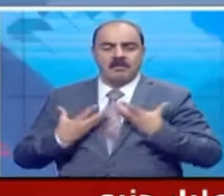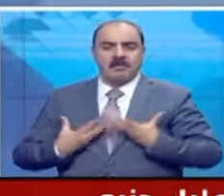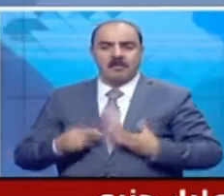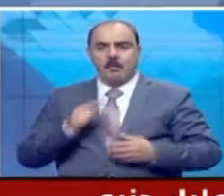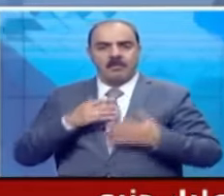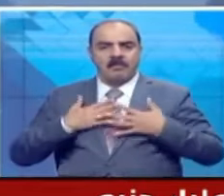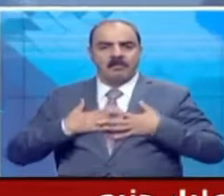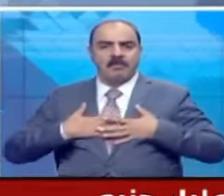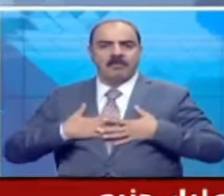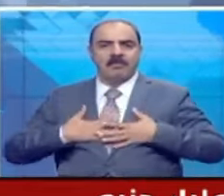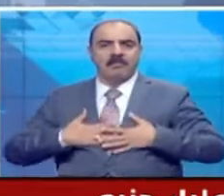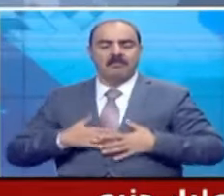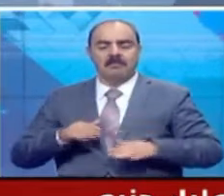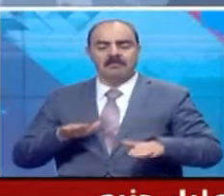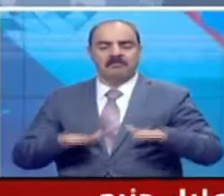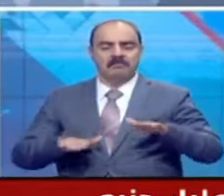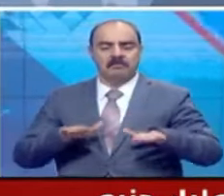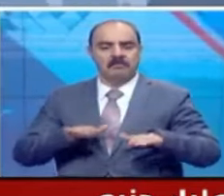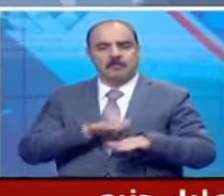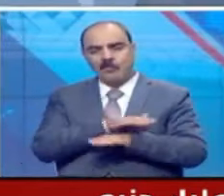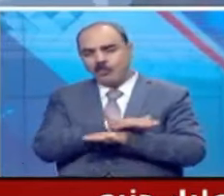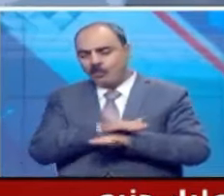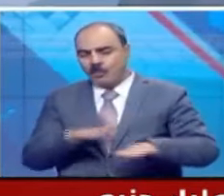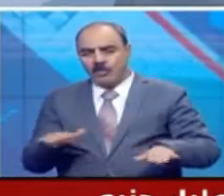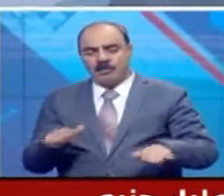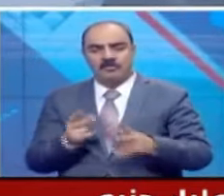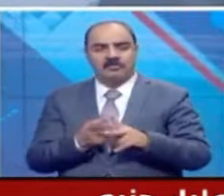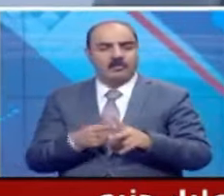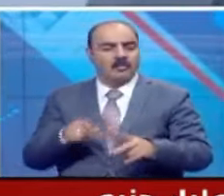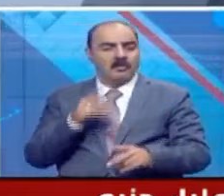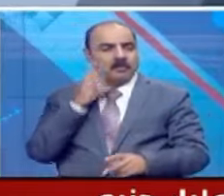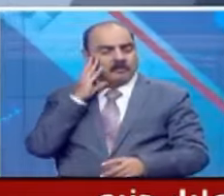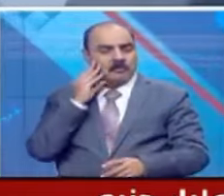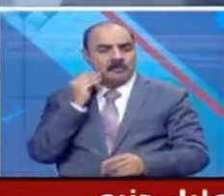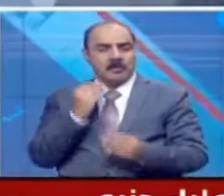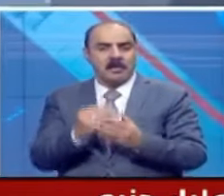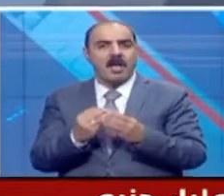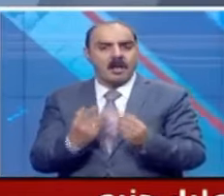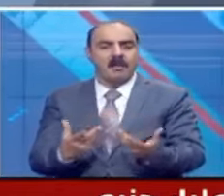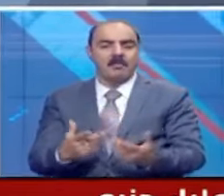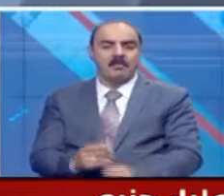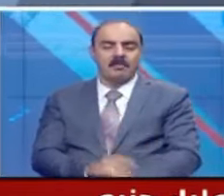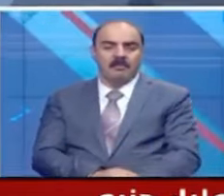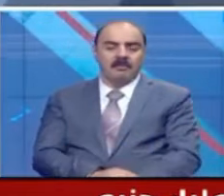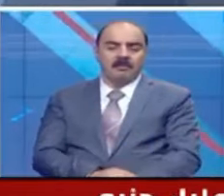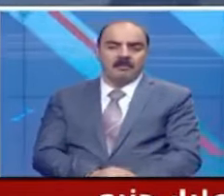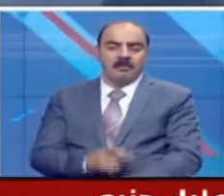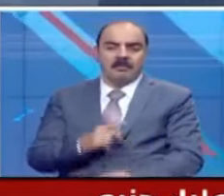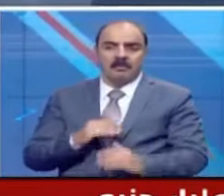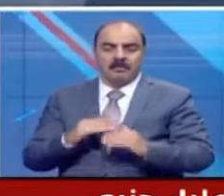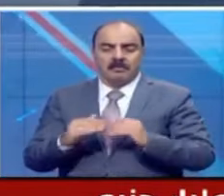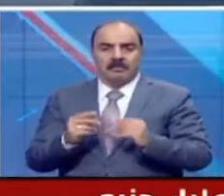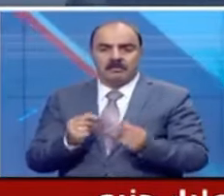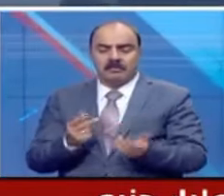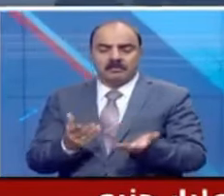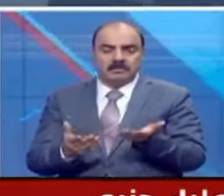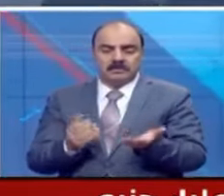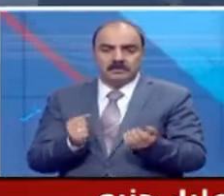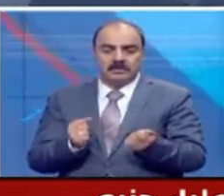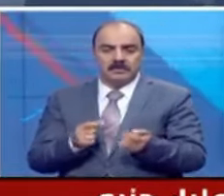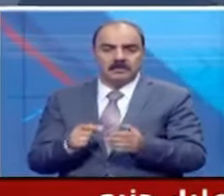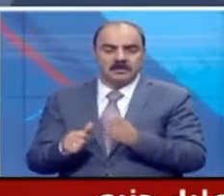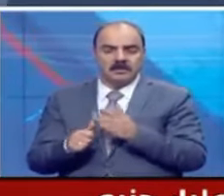طمأنينة وتحقيق العدالة الاجتماعية بالنسبة للمواطن، وأيضا سوف يعطي مؤشرات في استقرار الوضع الاقتصادي داخل مصر،